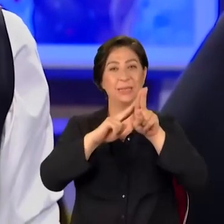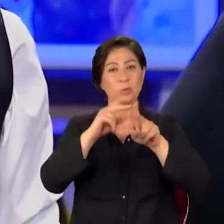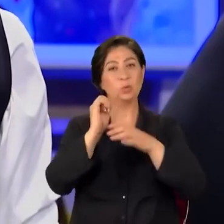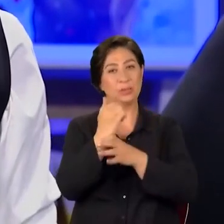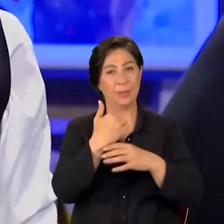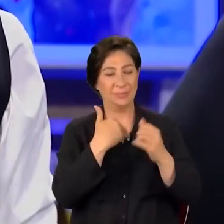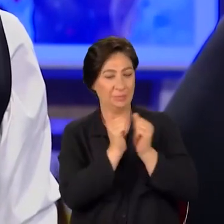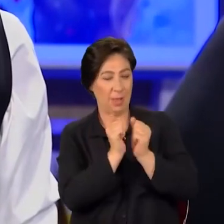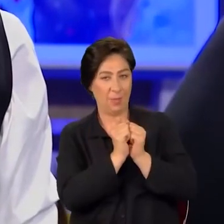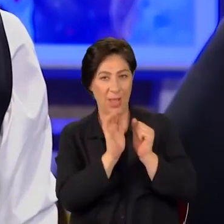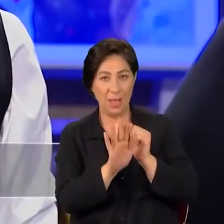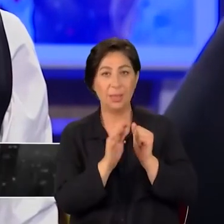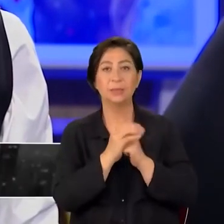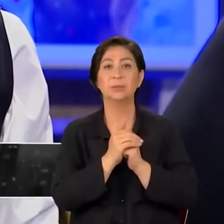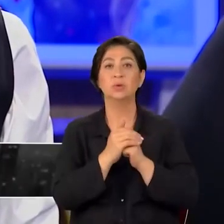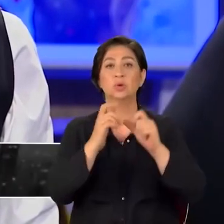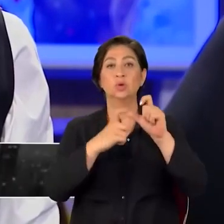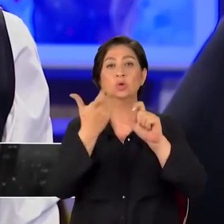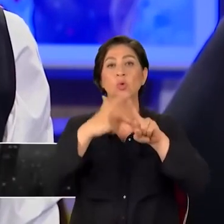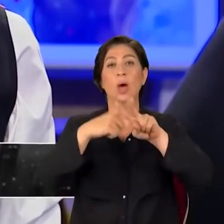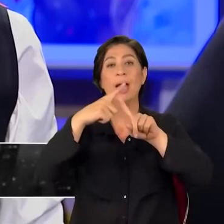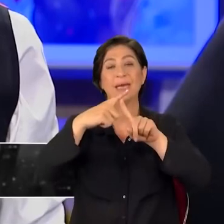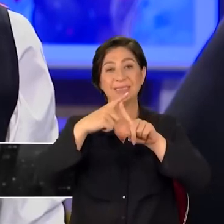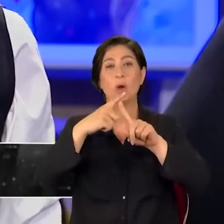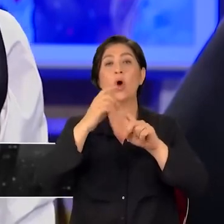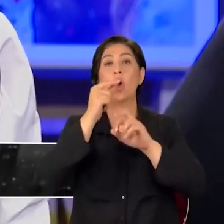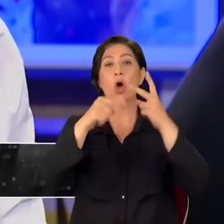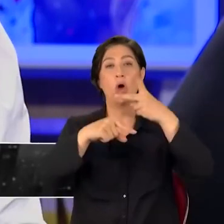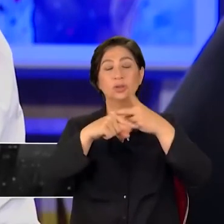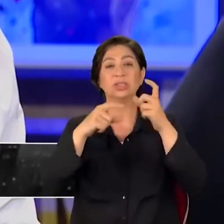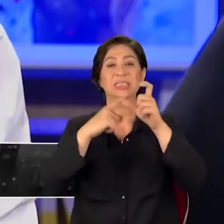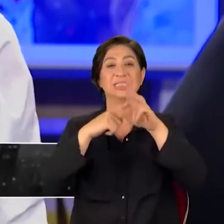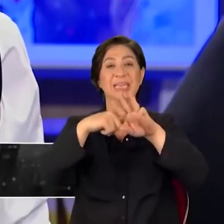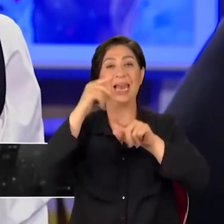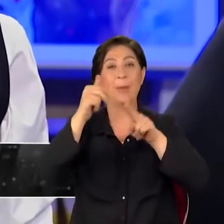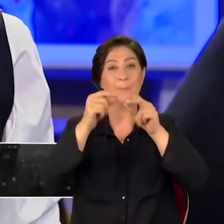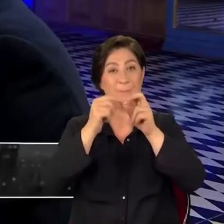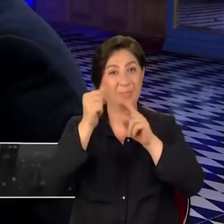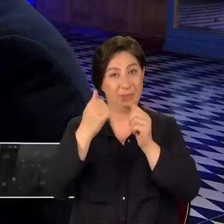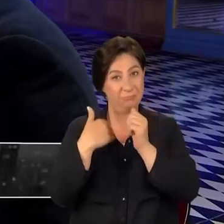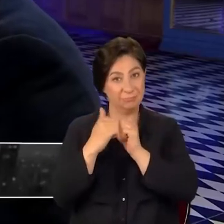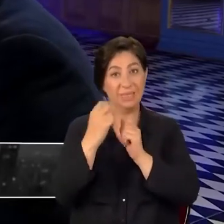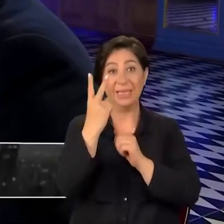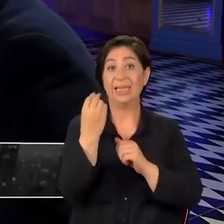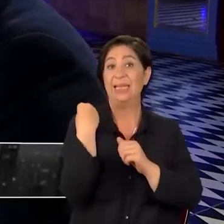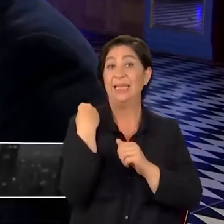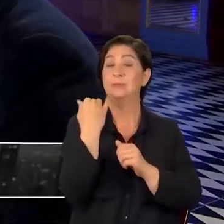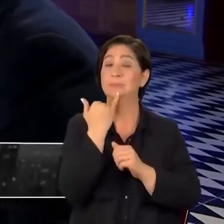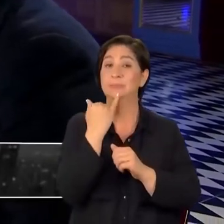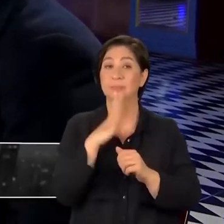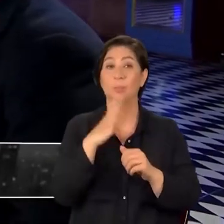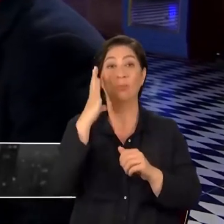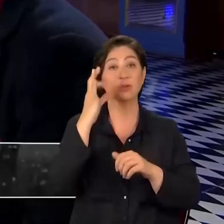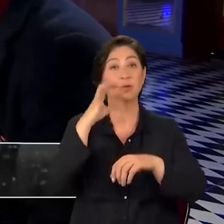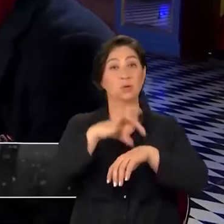Usta bizimle ve Suat Özçelebi, siyasal iletişim danışmanı bizimle. İki yeni